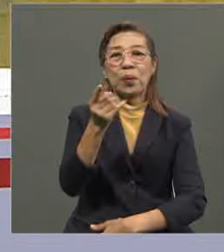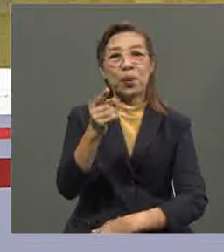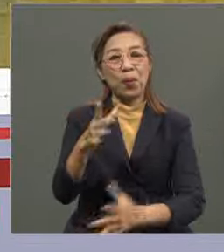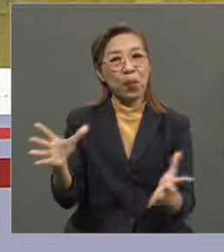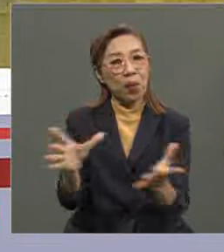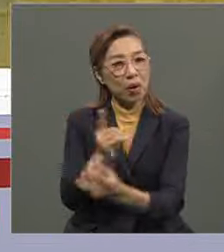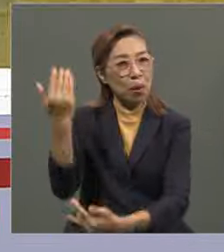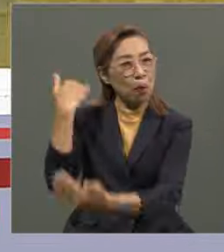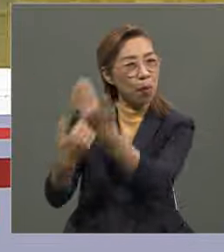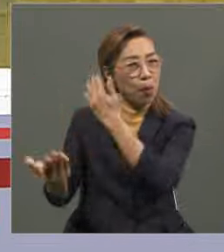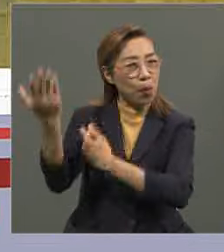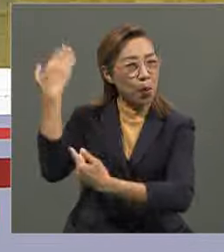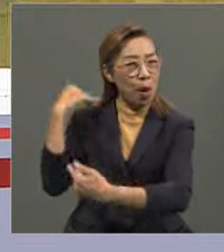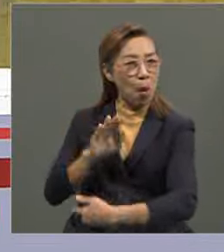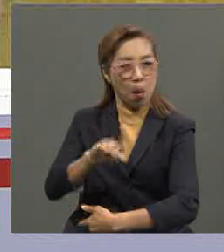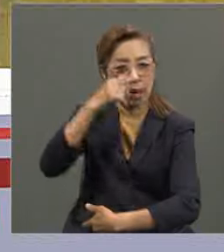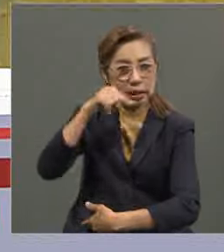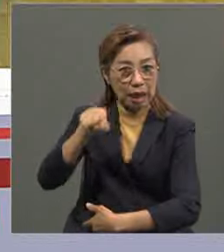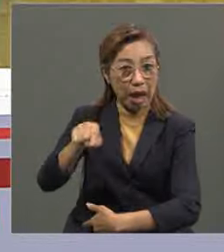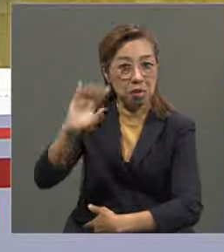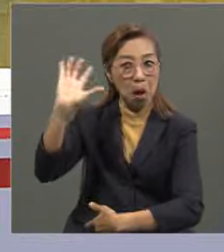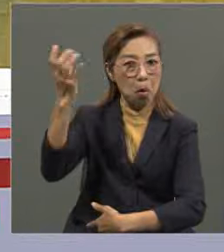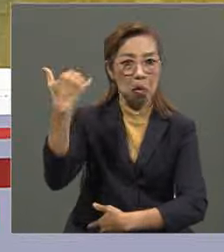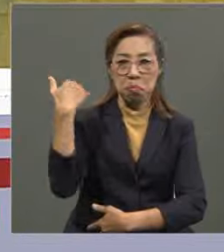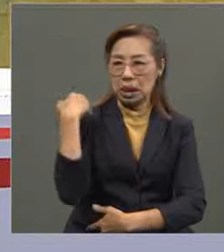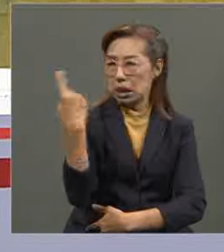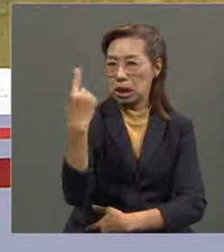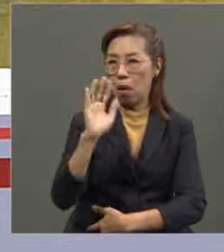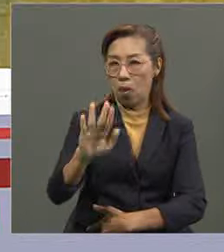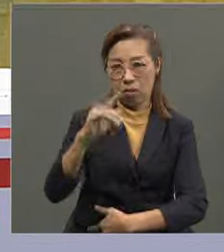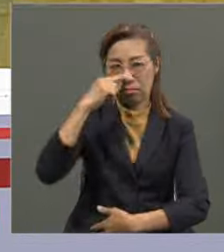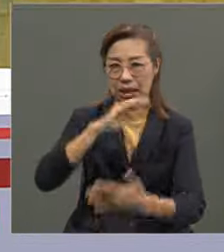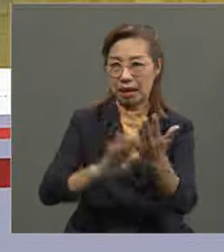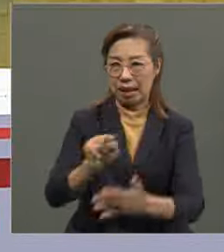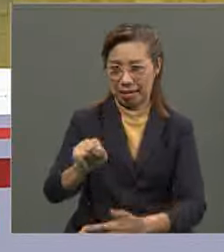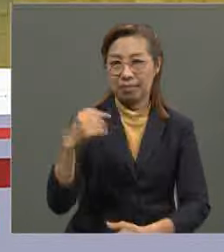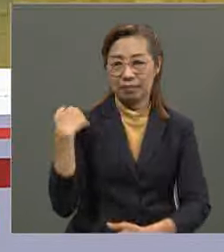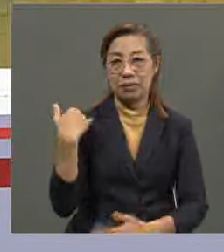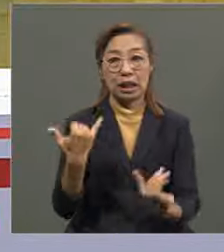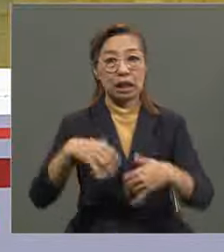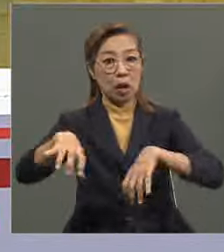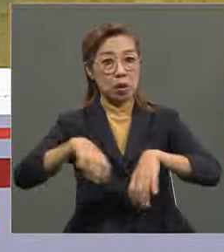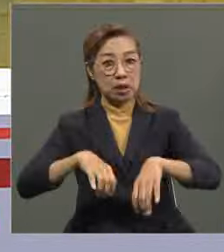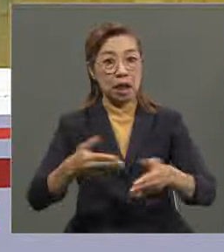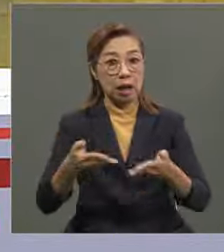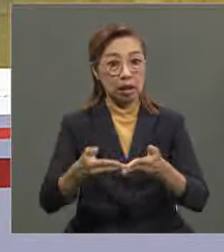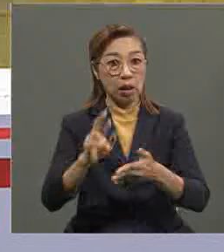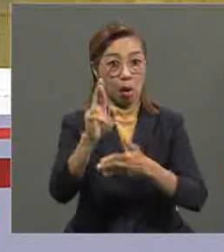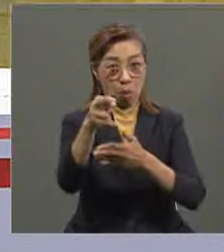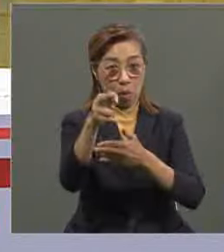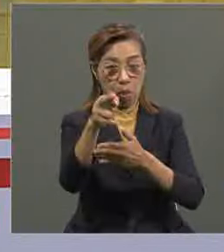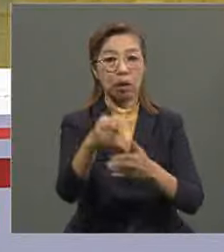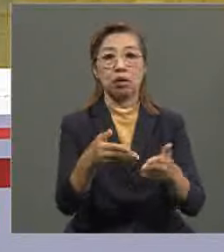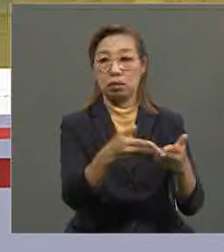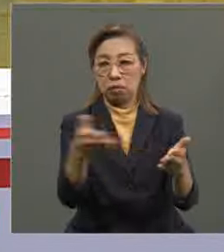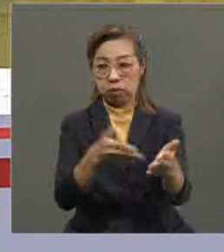ณีโบราณราชประเพณีที่บอกว่ามีหนึ่งเดียวในโลกที่น้องพีชบอกเนี่ยนะครับการจัดขบวนพยุหยาตราทางชลมาร